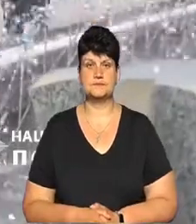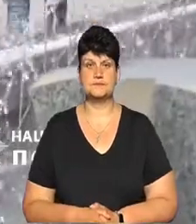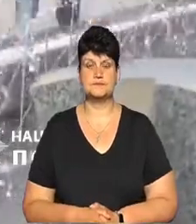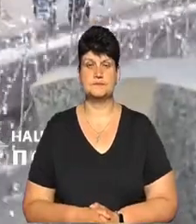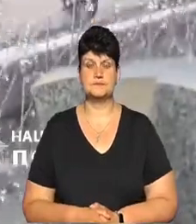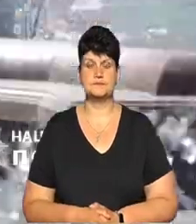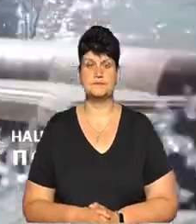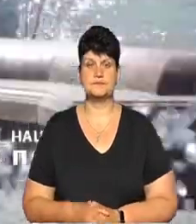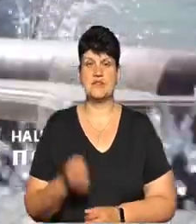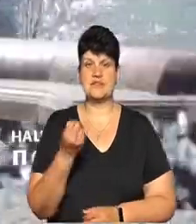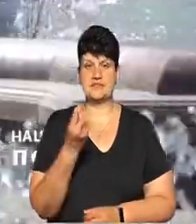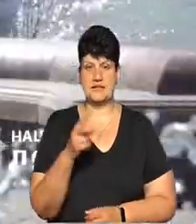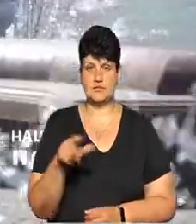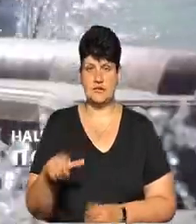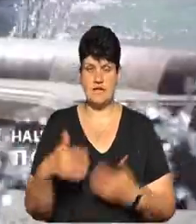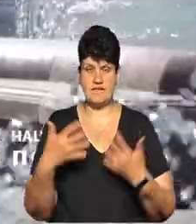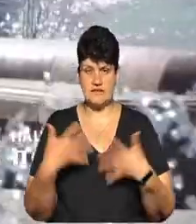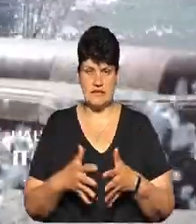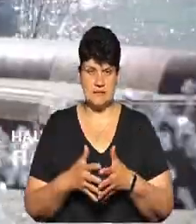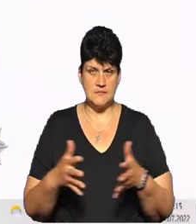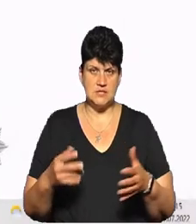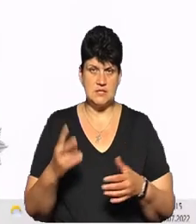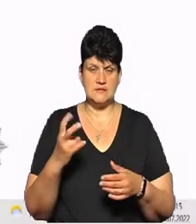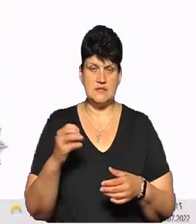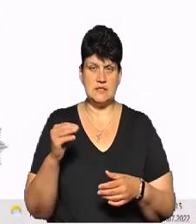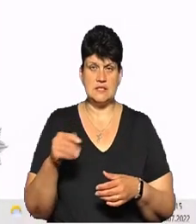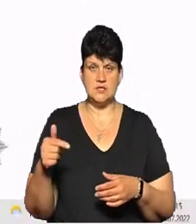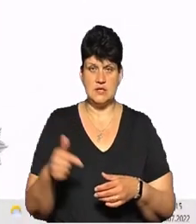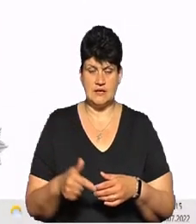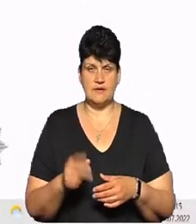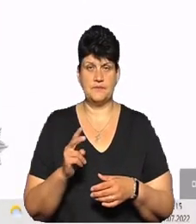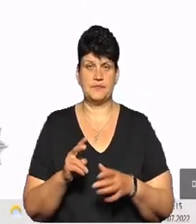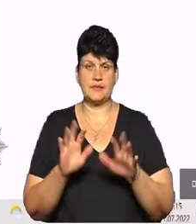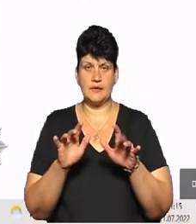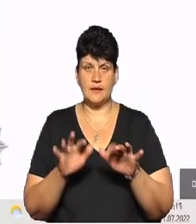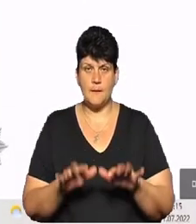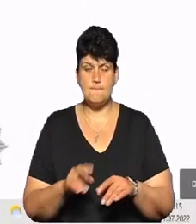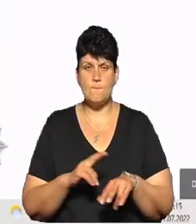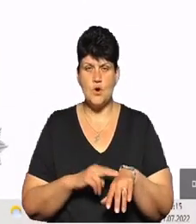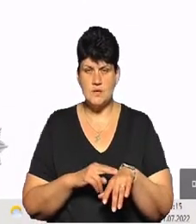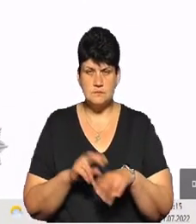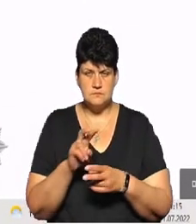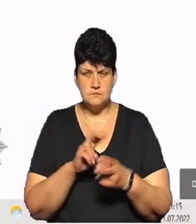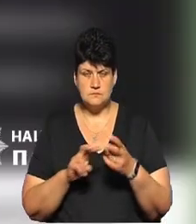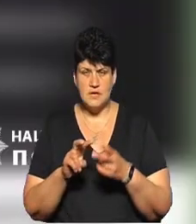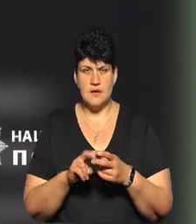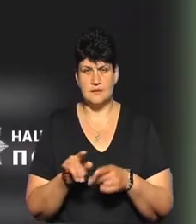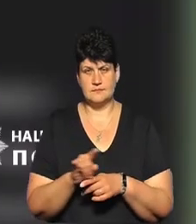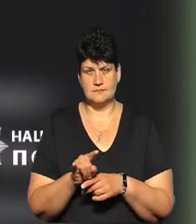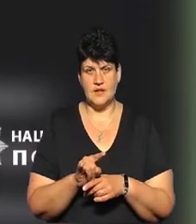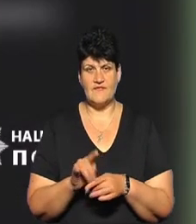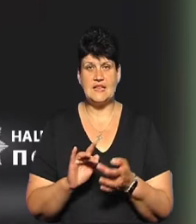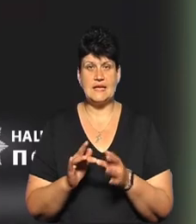12 людей втратили більше 200 тисяч гривень. Кіберполіція Тернопільщини розслідує шахрайство в інтернеті. Наразі правоохоронцям